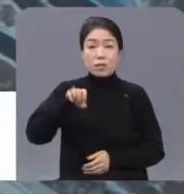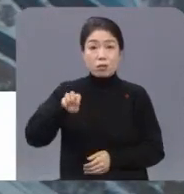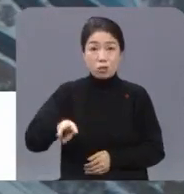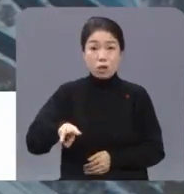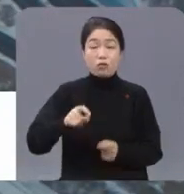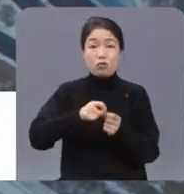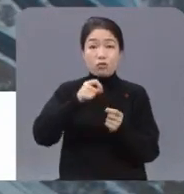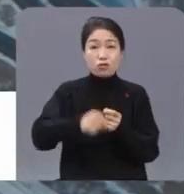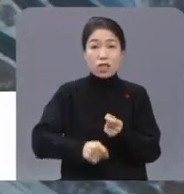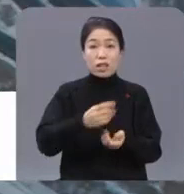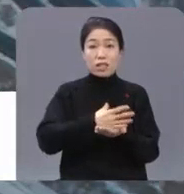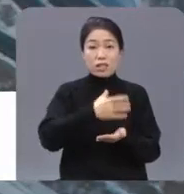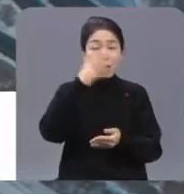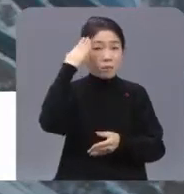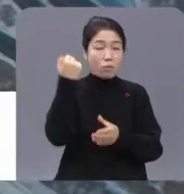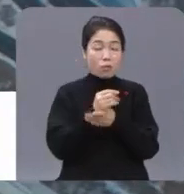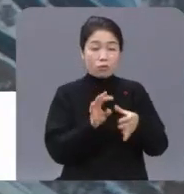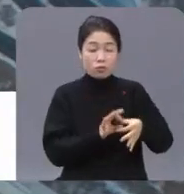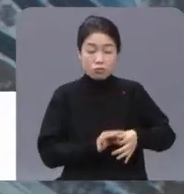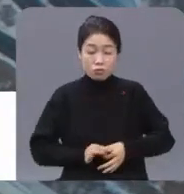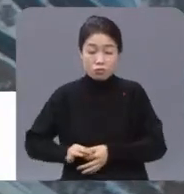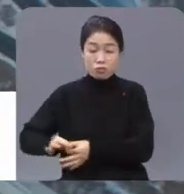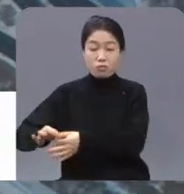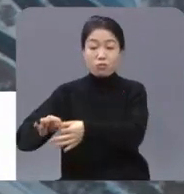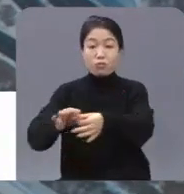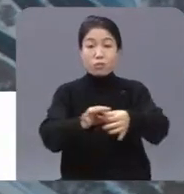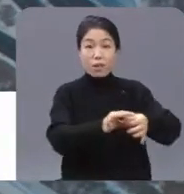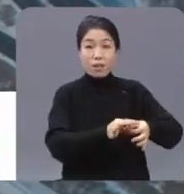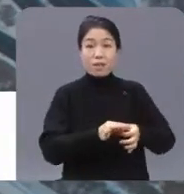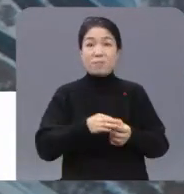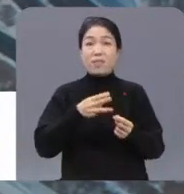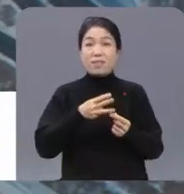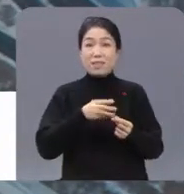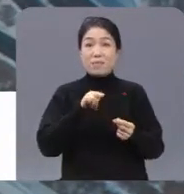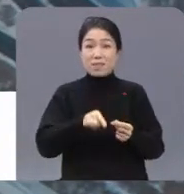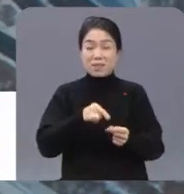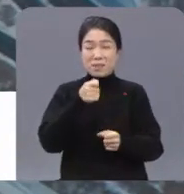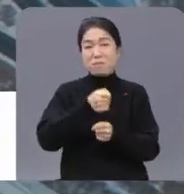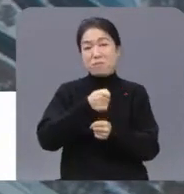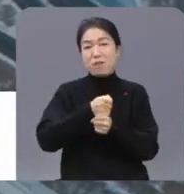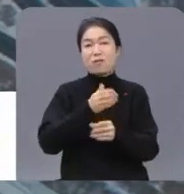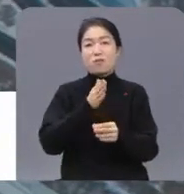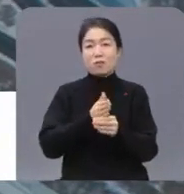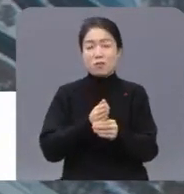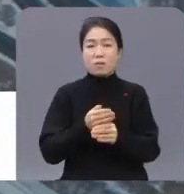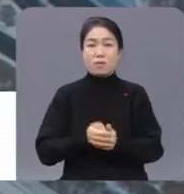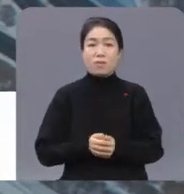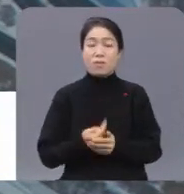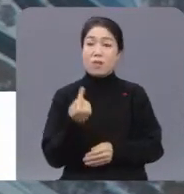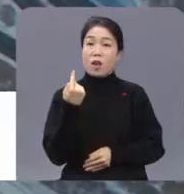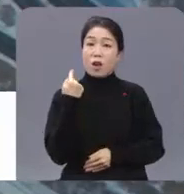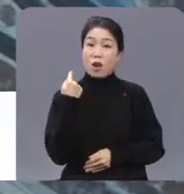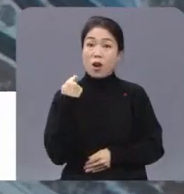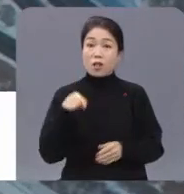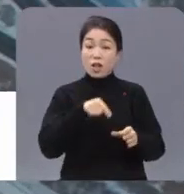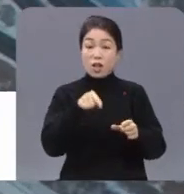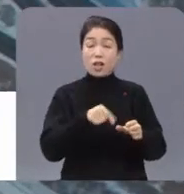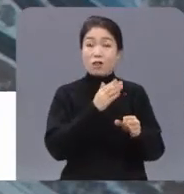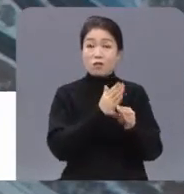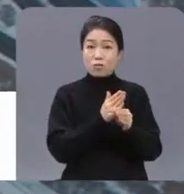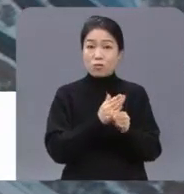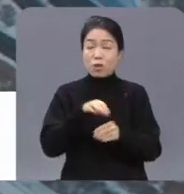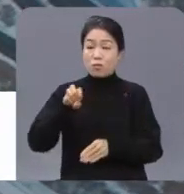황주호 창성 담양 화순을 연결하는 광주 외곽 제3순환도로가 만들어지고 있습니다 어제이 가운데